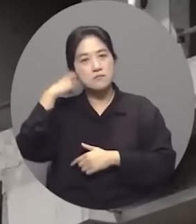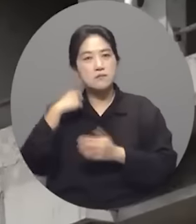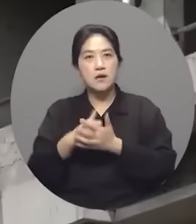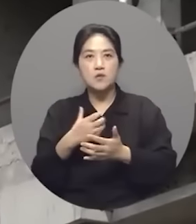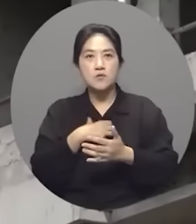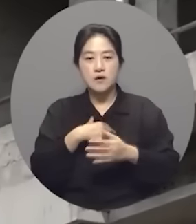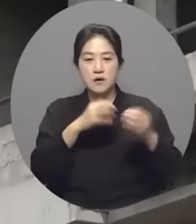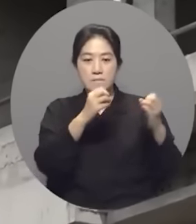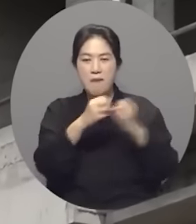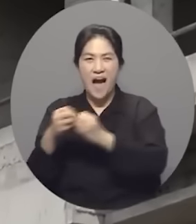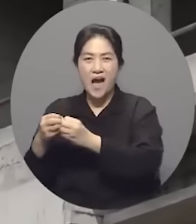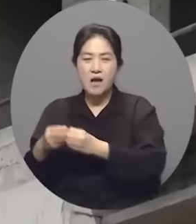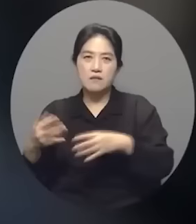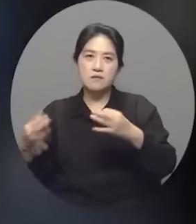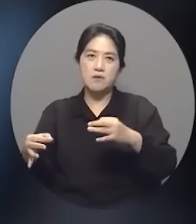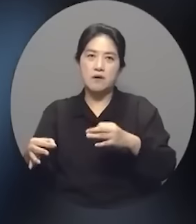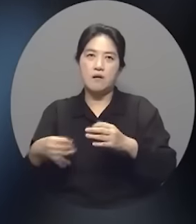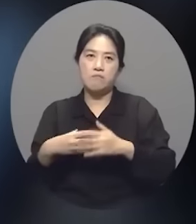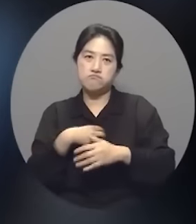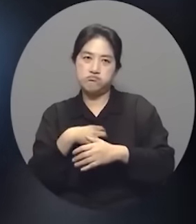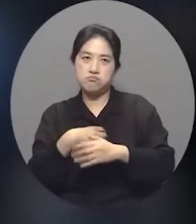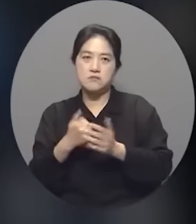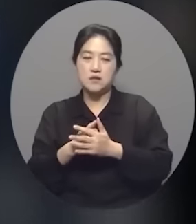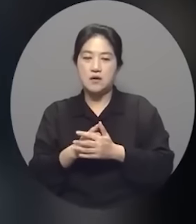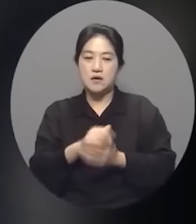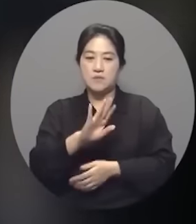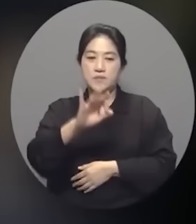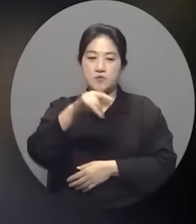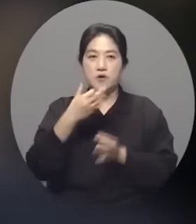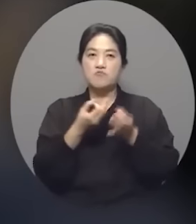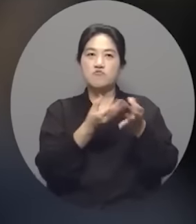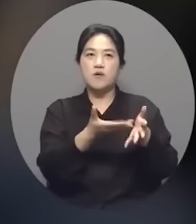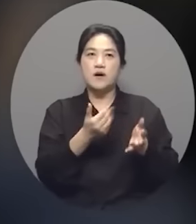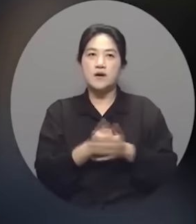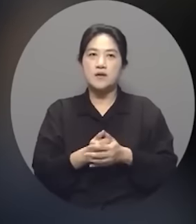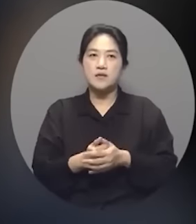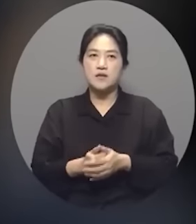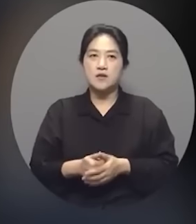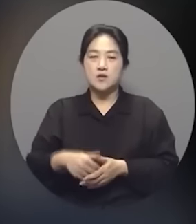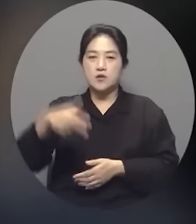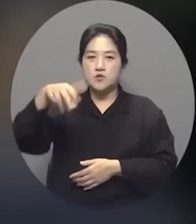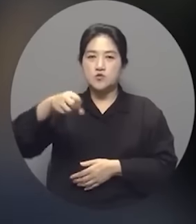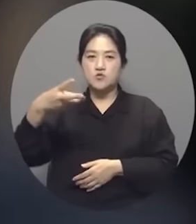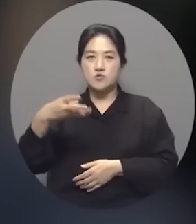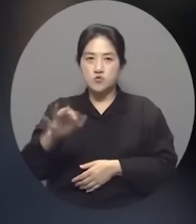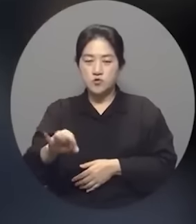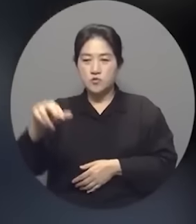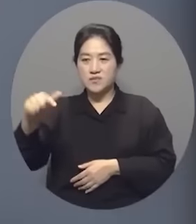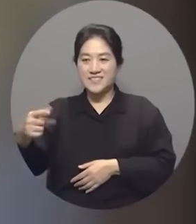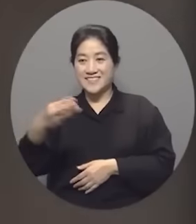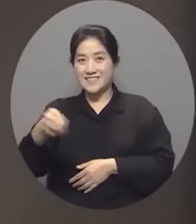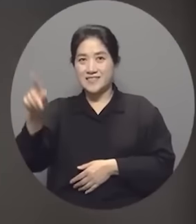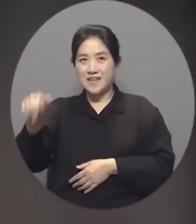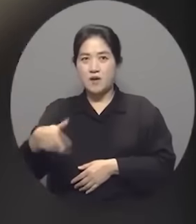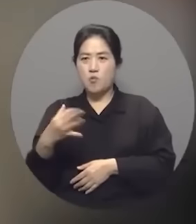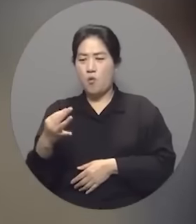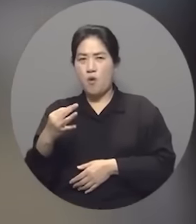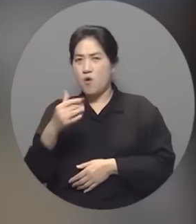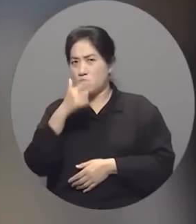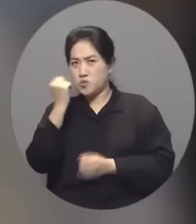금융권으로 번지고 있습니다 비구 위안에 투자한 중국제 신탁이 유동성 부족으로 64조원